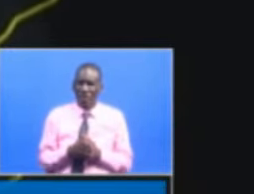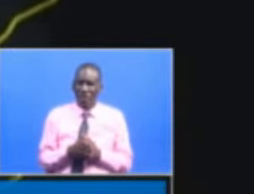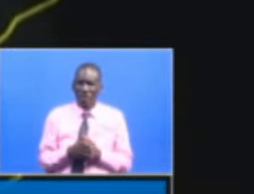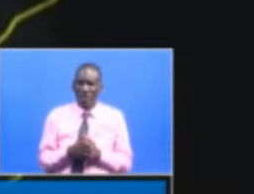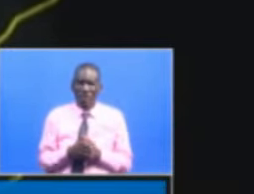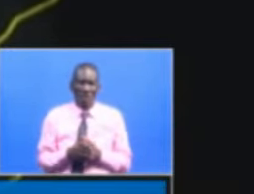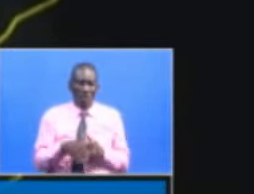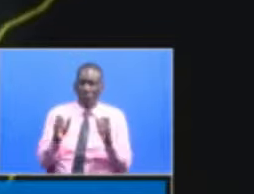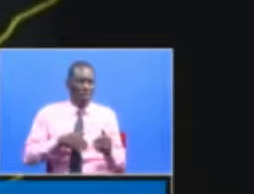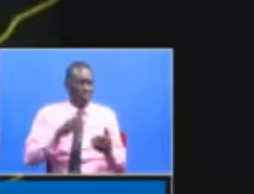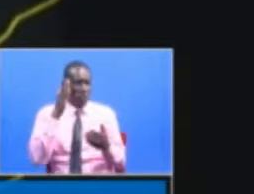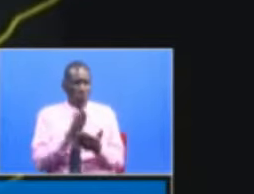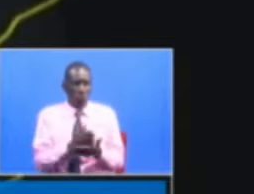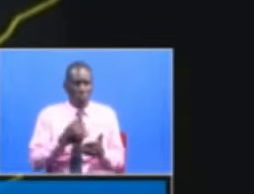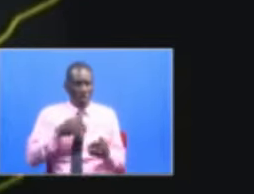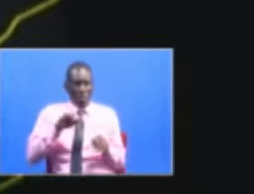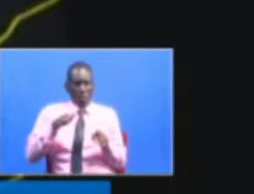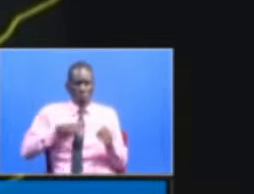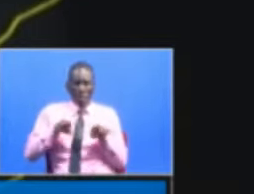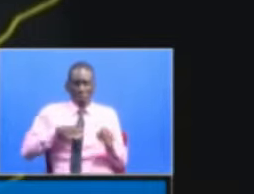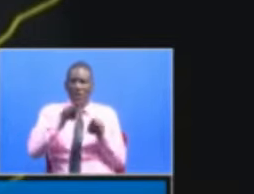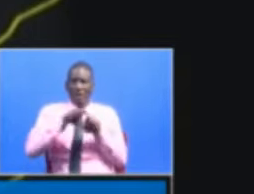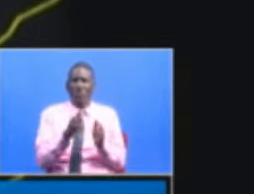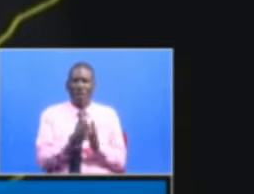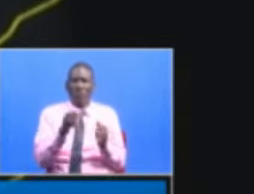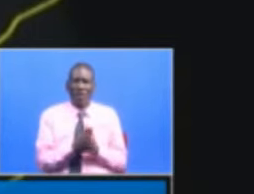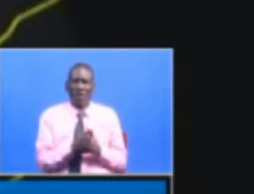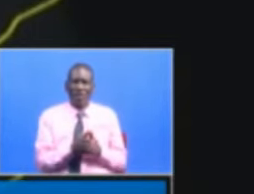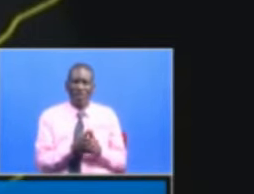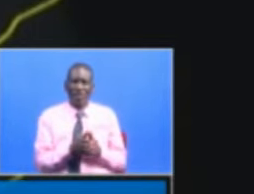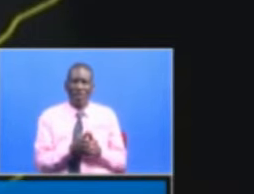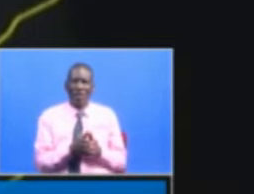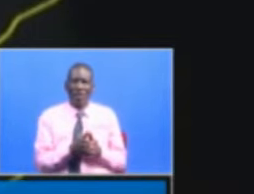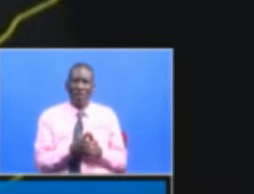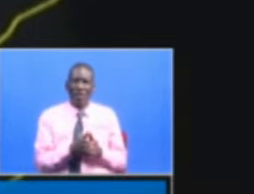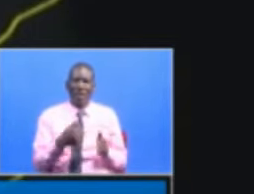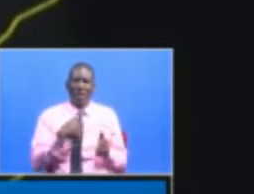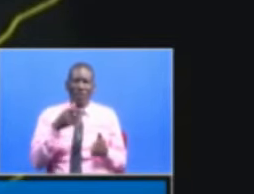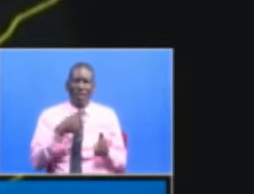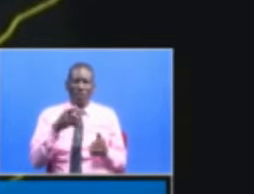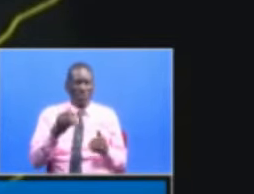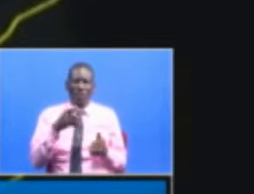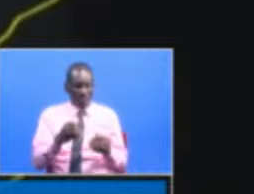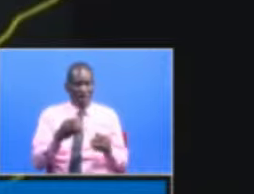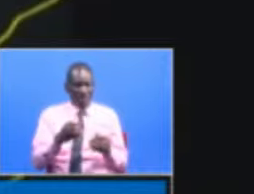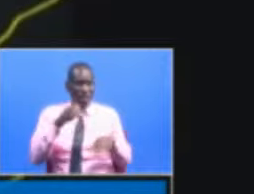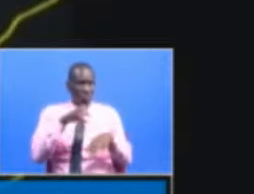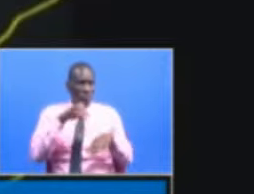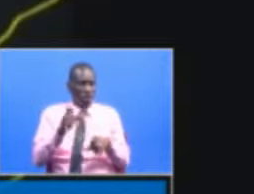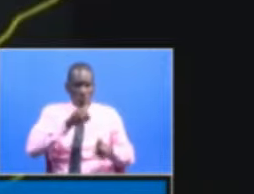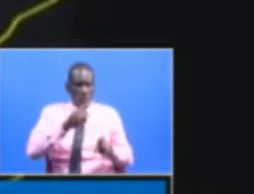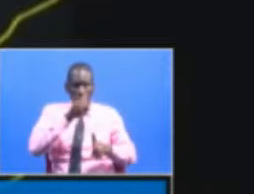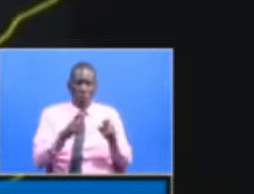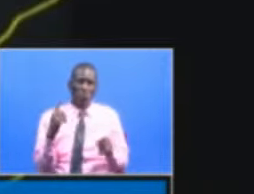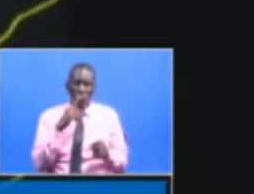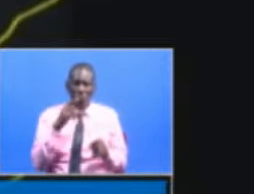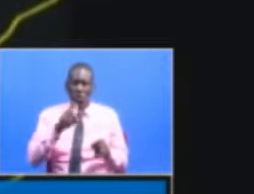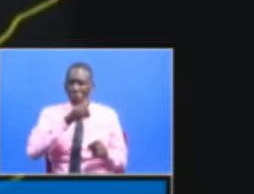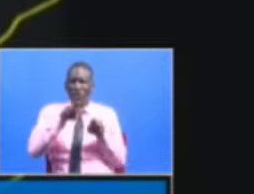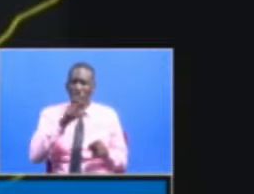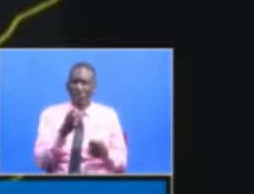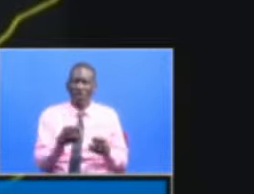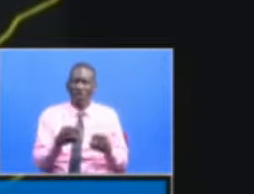Mama, kweli mimi ni mama mwenzako na nimepata hiyo hisia vile umesema hiyo kwa hisia kali.